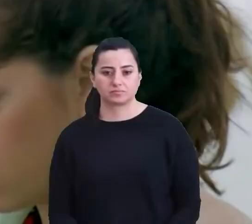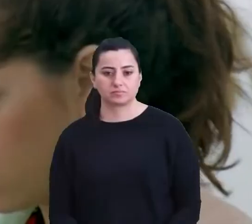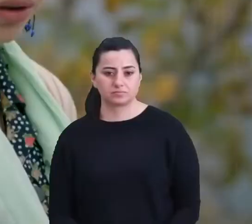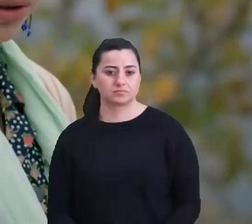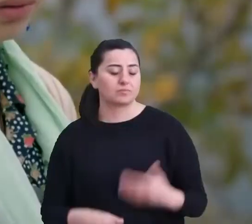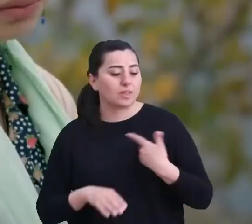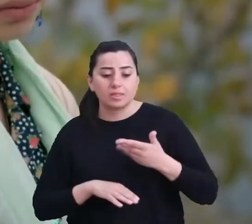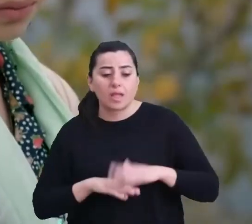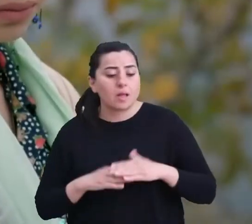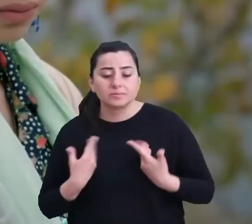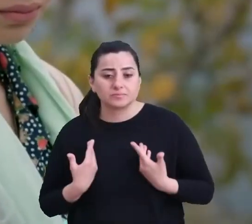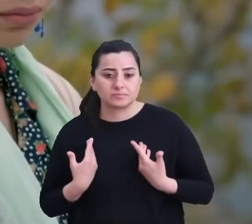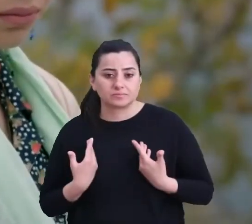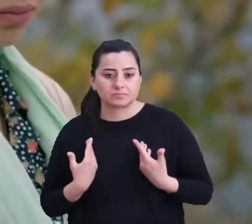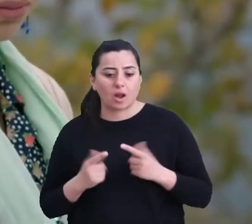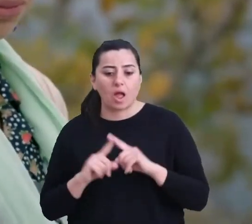Ne yapsaydım?